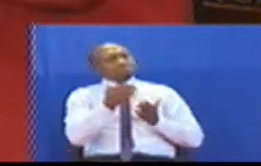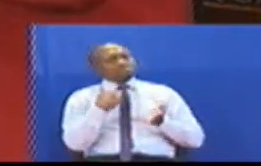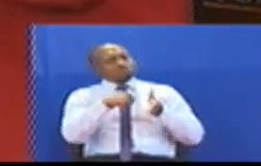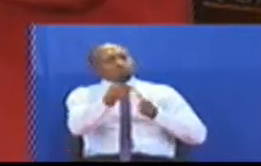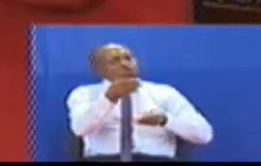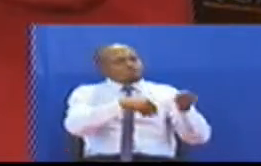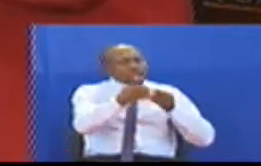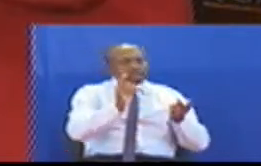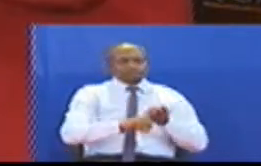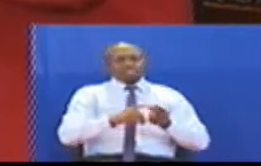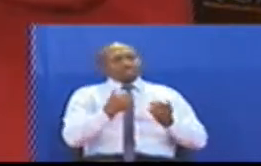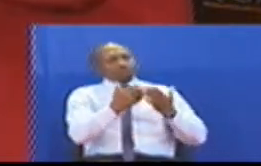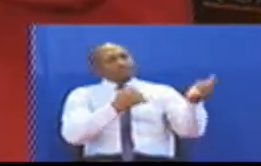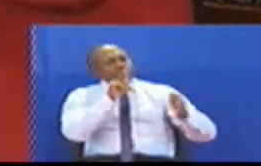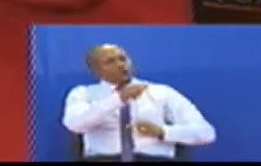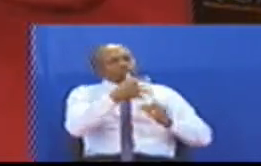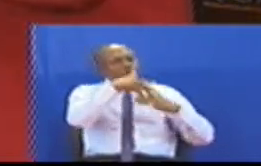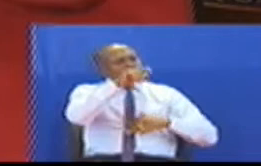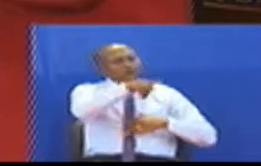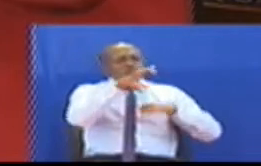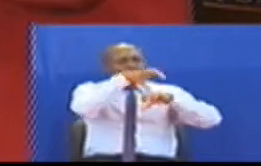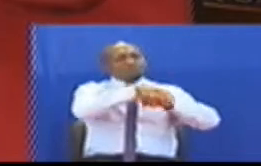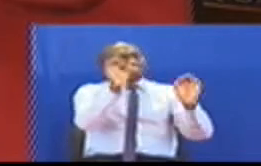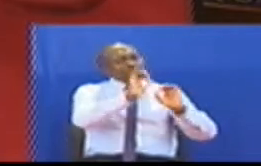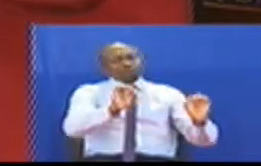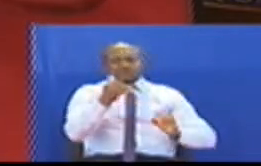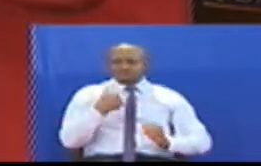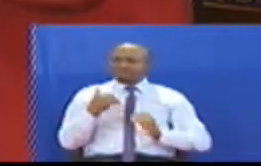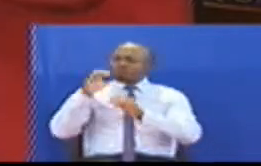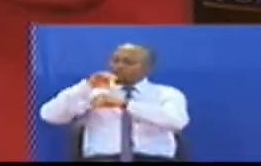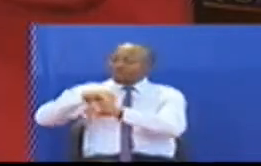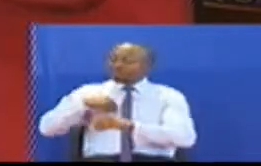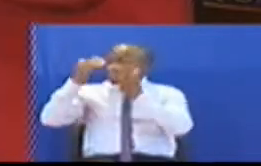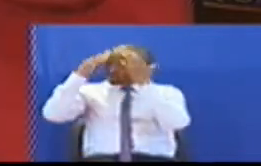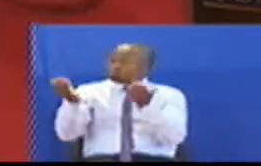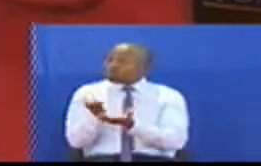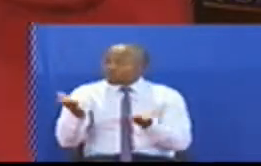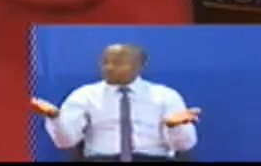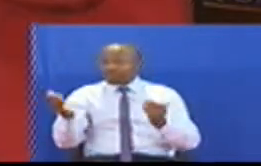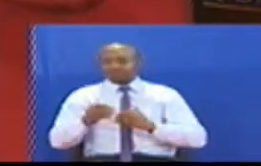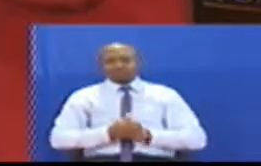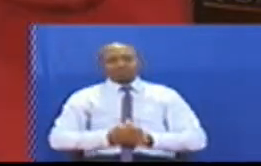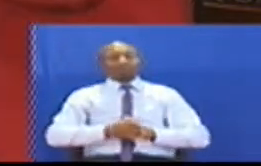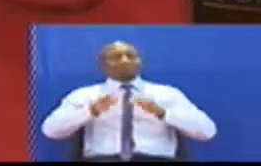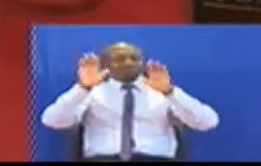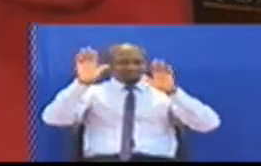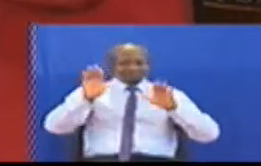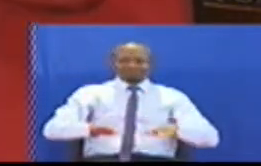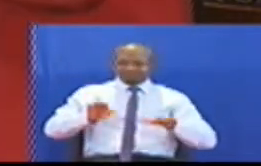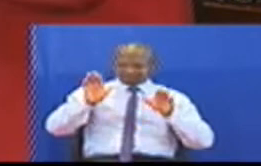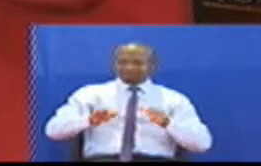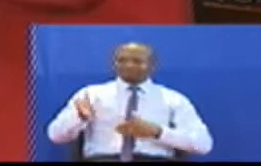nini wauzaji wa duka au wanauza nyavu wasikamatwe? Nikamatwe mimi ambaye sijui chochote? Mheshimiwa Waziri